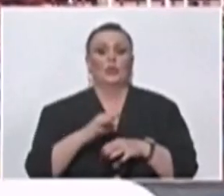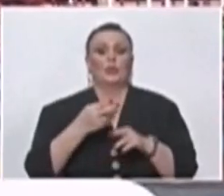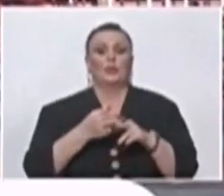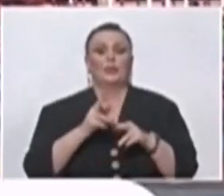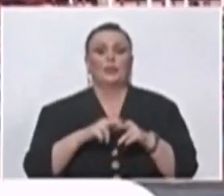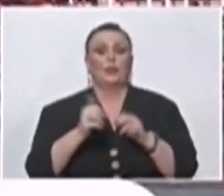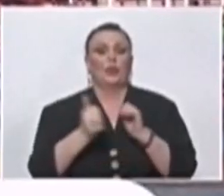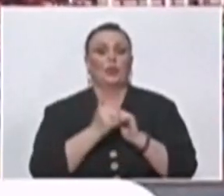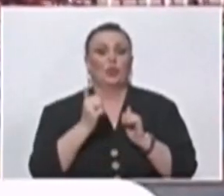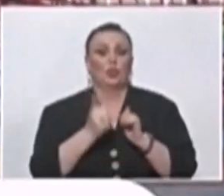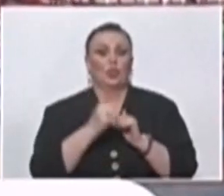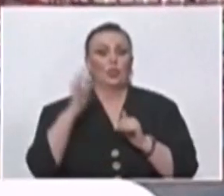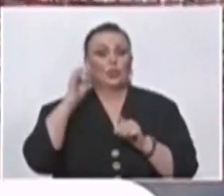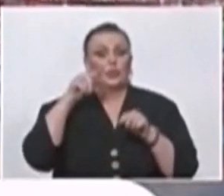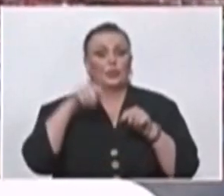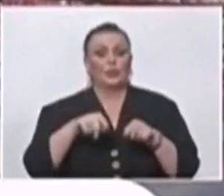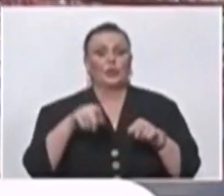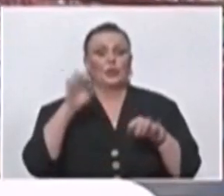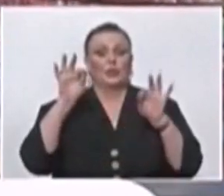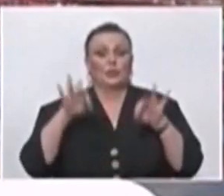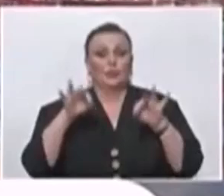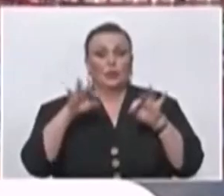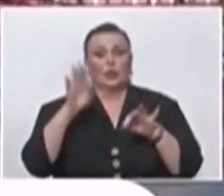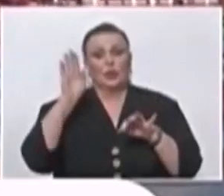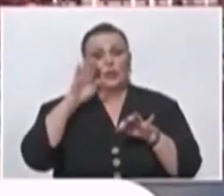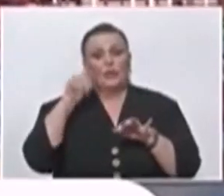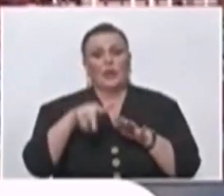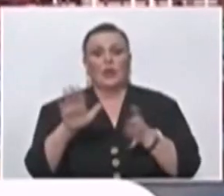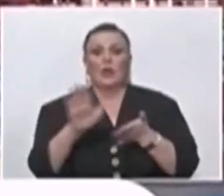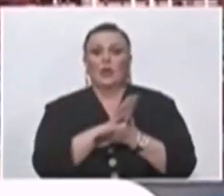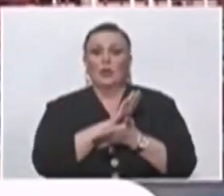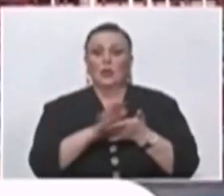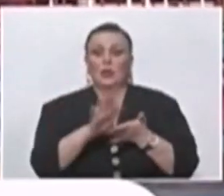doğrulduculara. Üfüqi qorizontal doğrulducularda